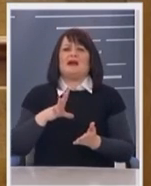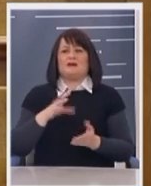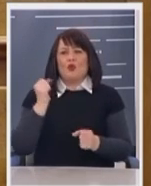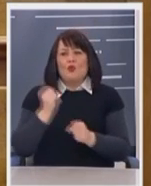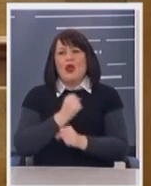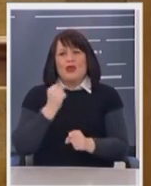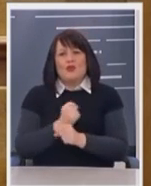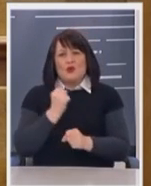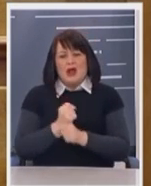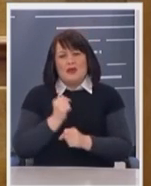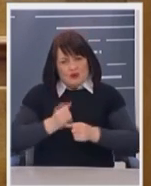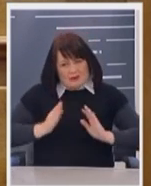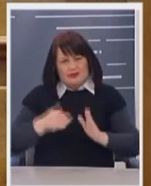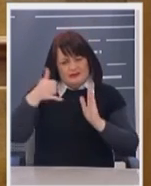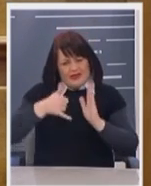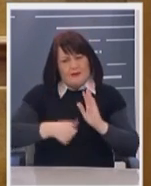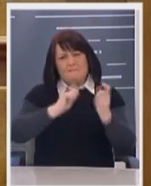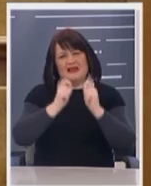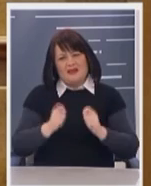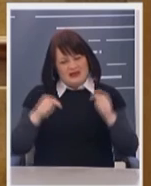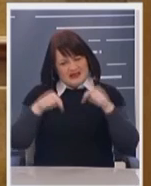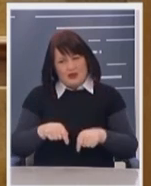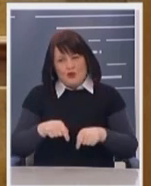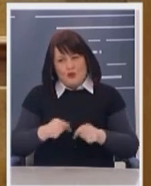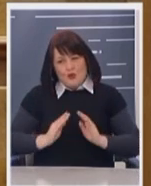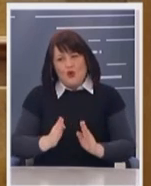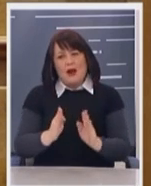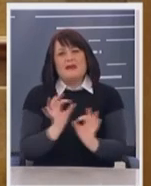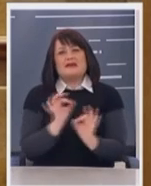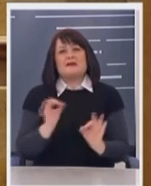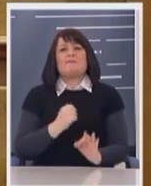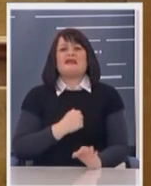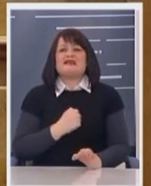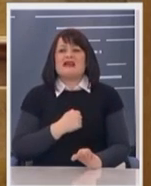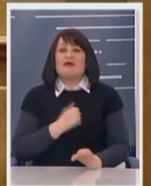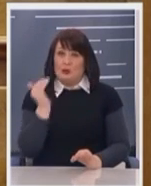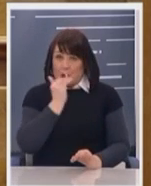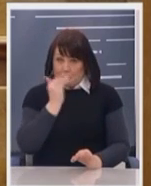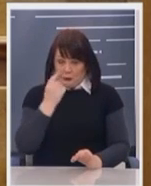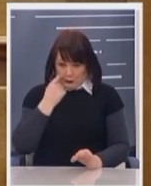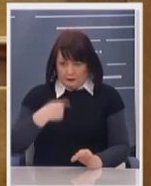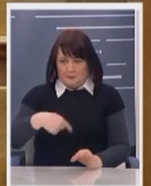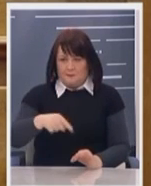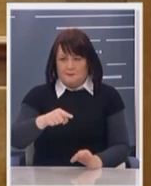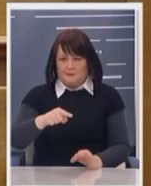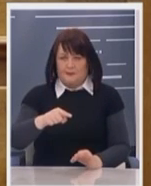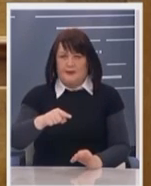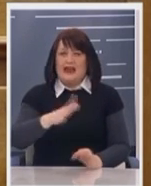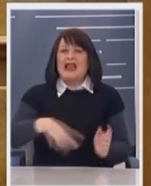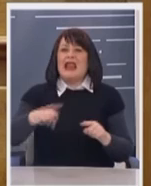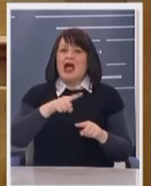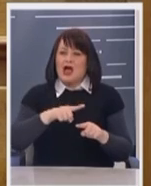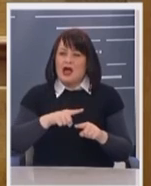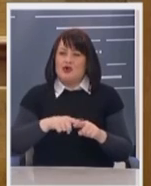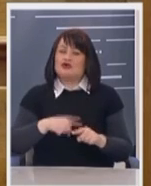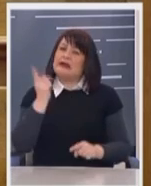για να προχωρήσουμε αυτές τις βαθιές μεταρρυθμίσεις και είμαι βέβαιος ότι σε πολύ σύντομο διάστημα ο ελληνικός λαός αυτό θα